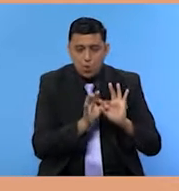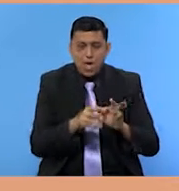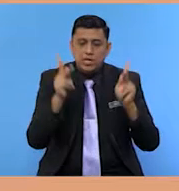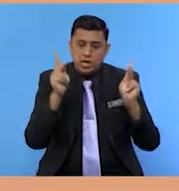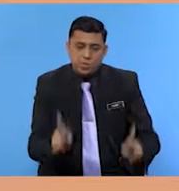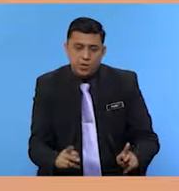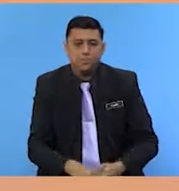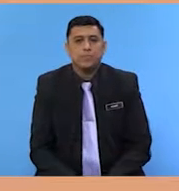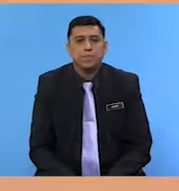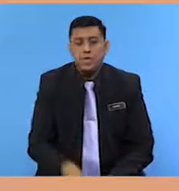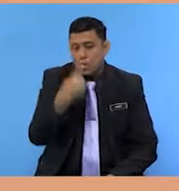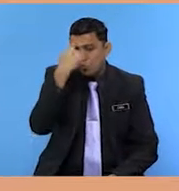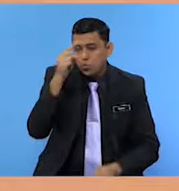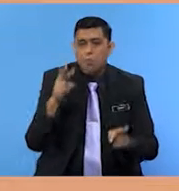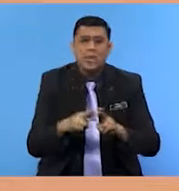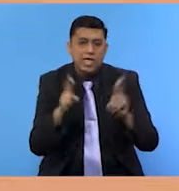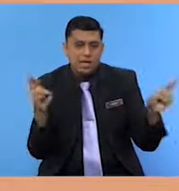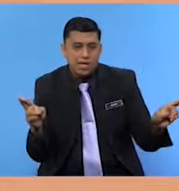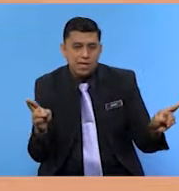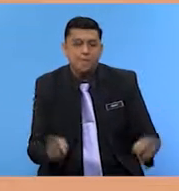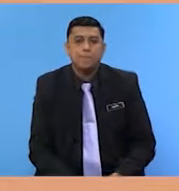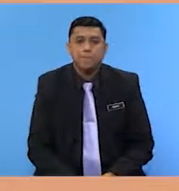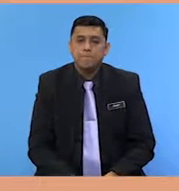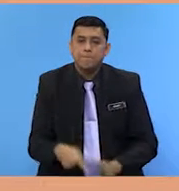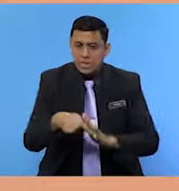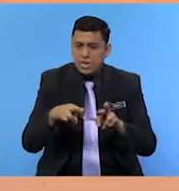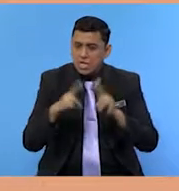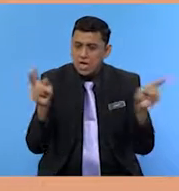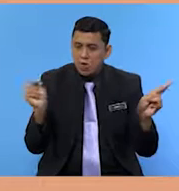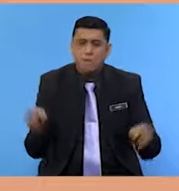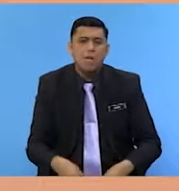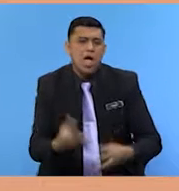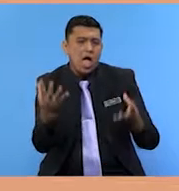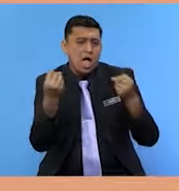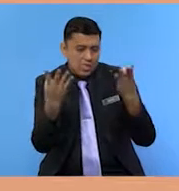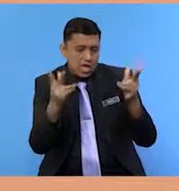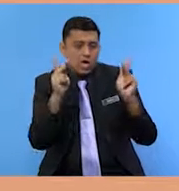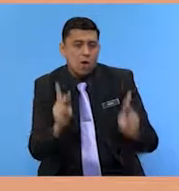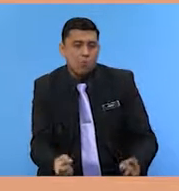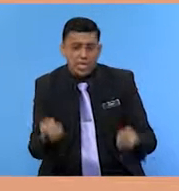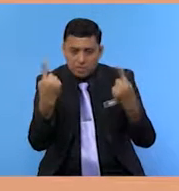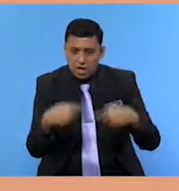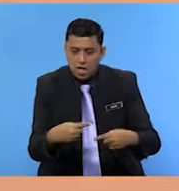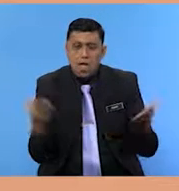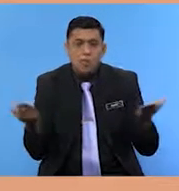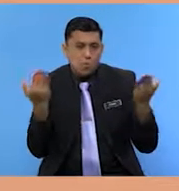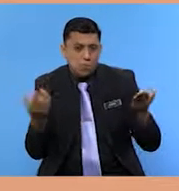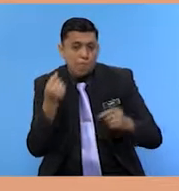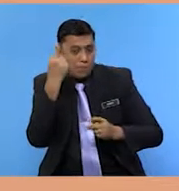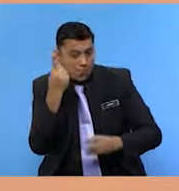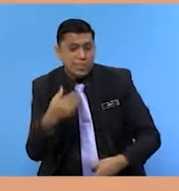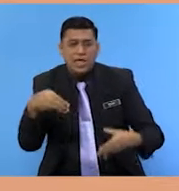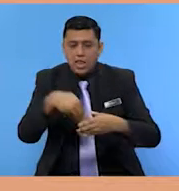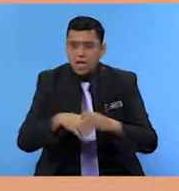sebenarnya diadakan untuk merayakan sesuatu perayaan yang dihadiri oleh pelbagai kaum dengan tujuan untuk memupuk persefahaman dalam